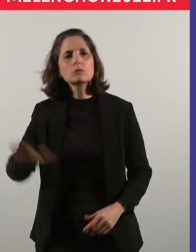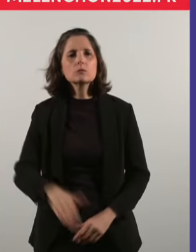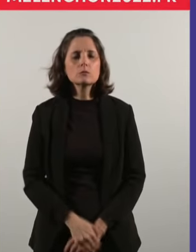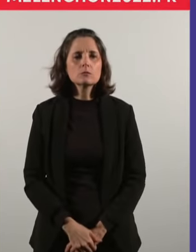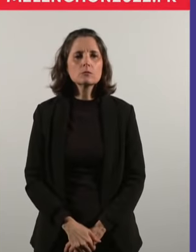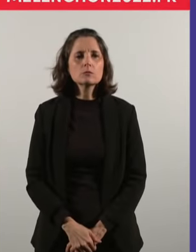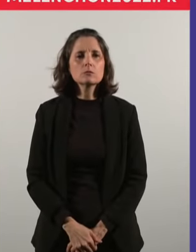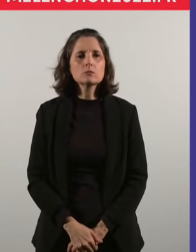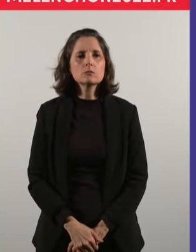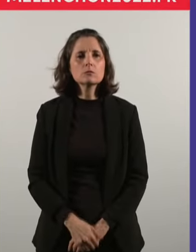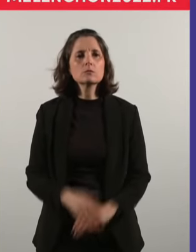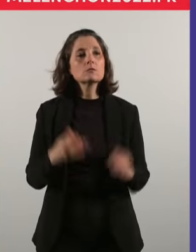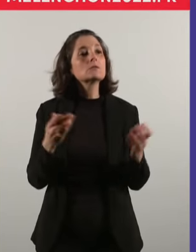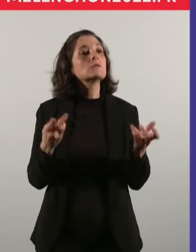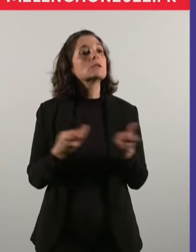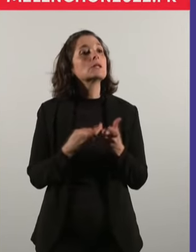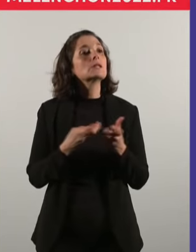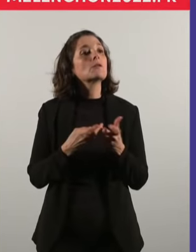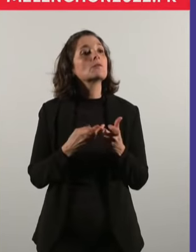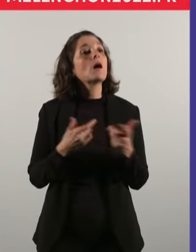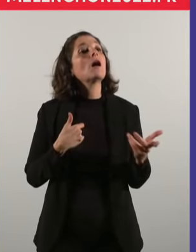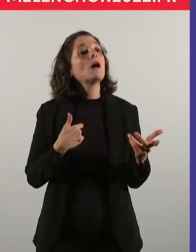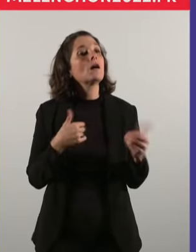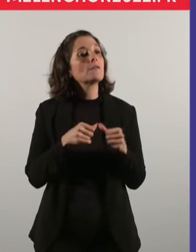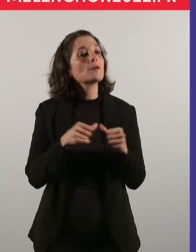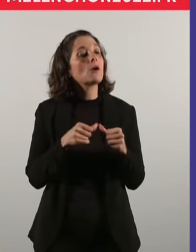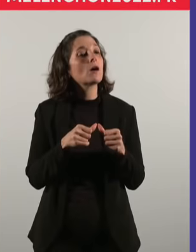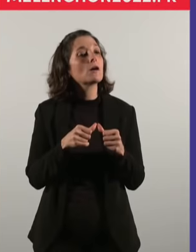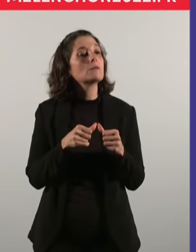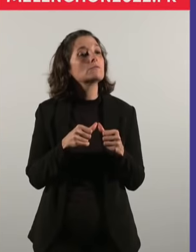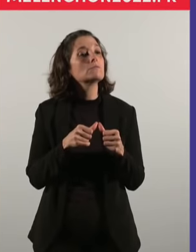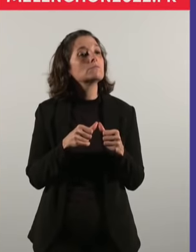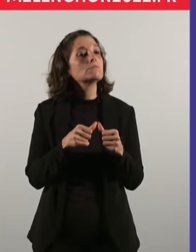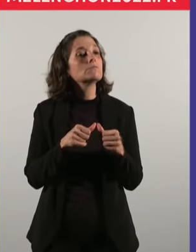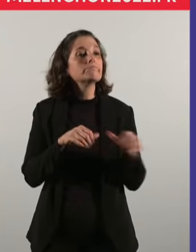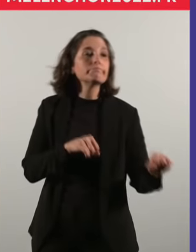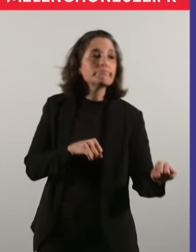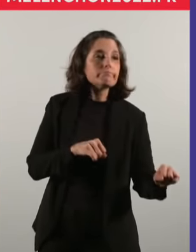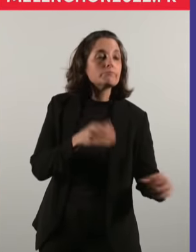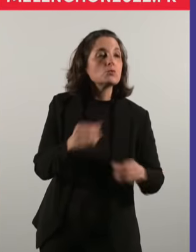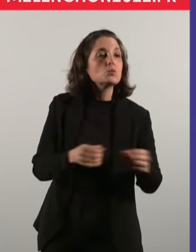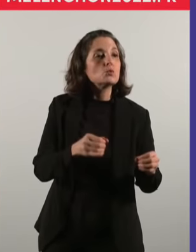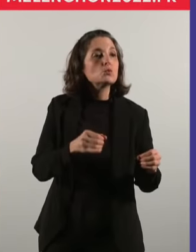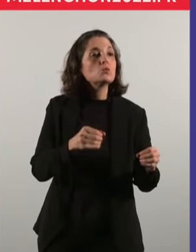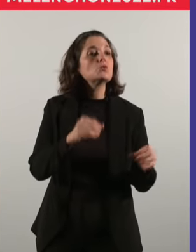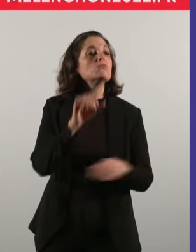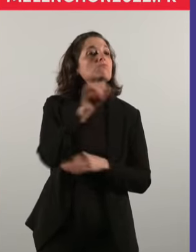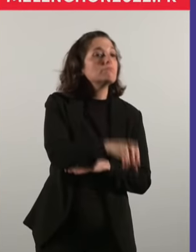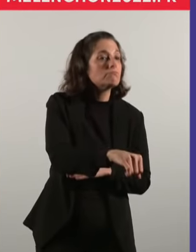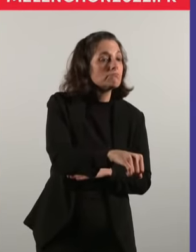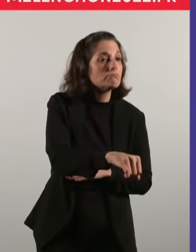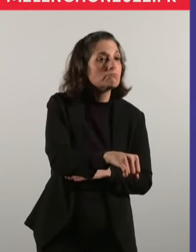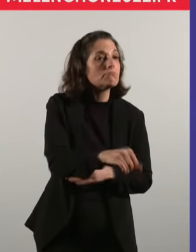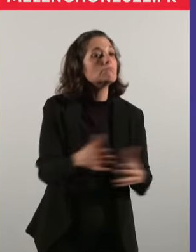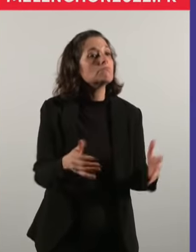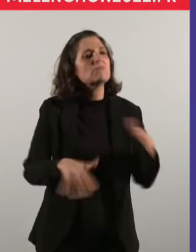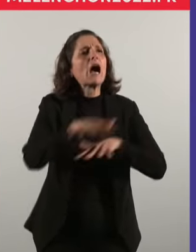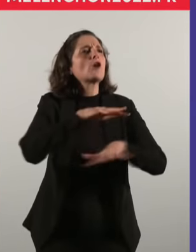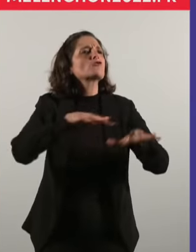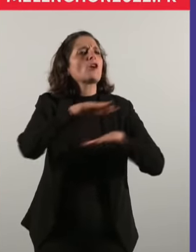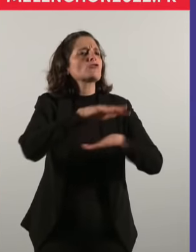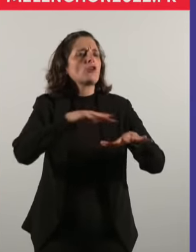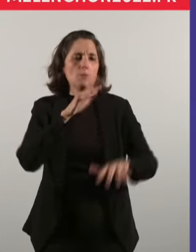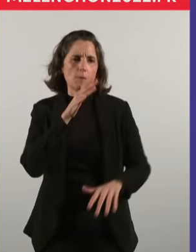je passe le râteau ou ils cèdent tout de suite. Parce que s'arranger avec moi est impossible. Et je crois que tout le monde l'a bien compris. Ça